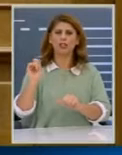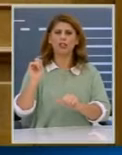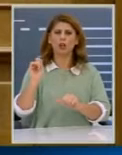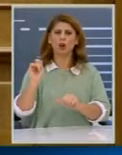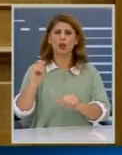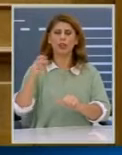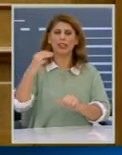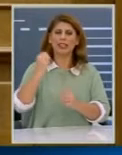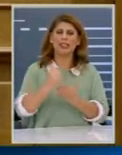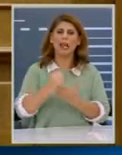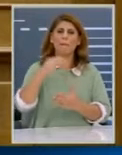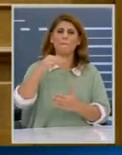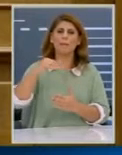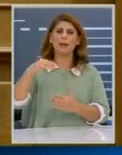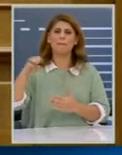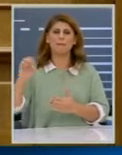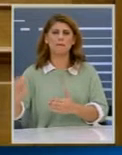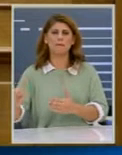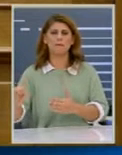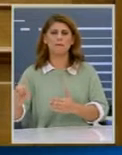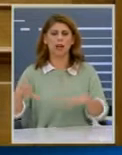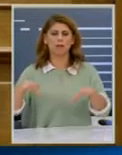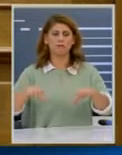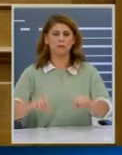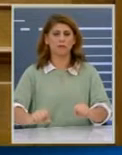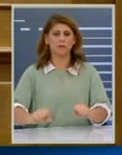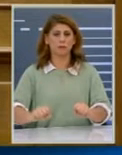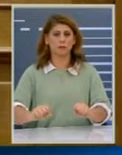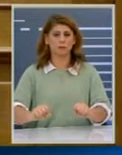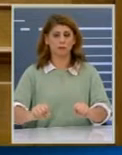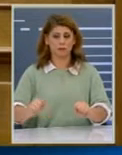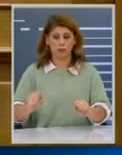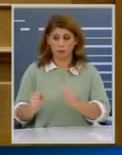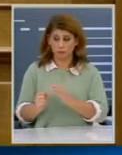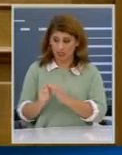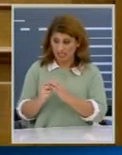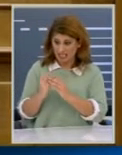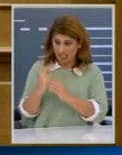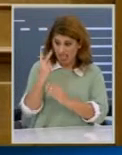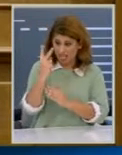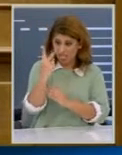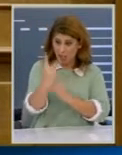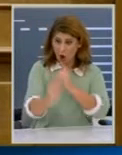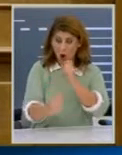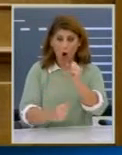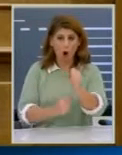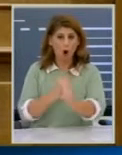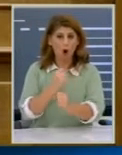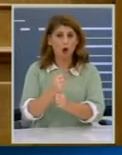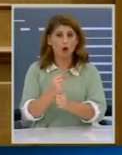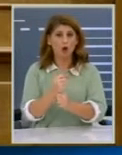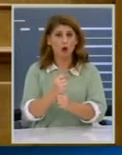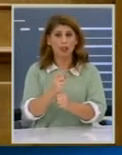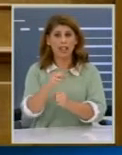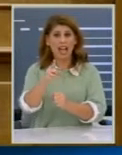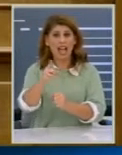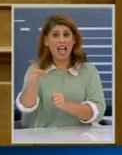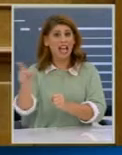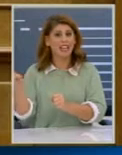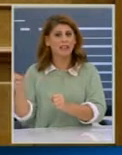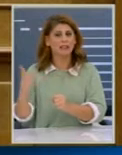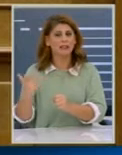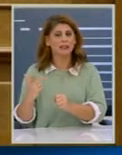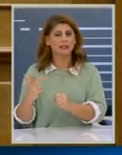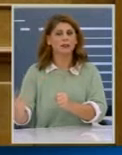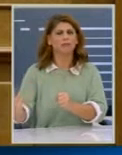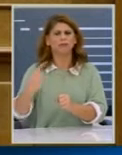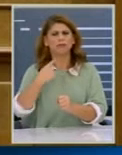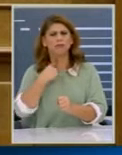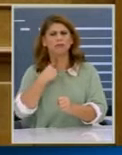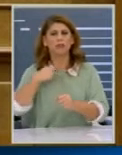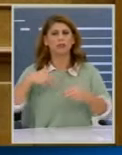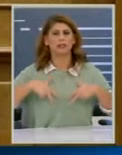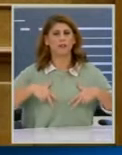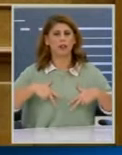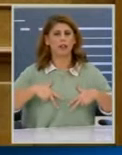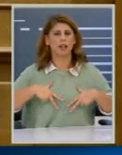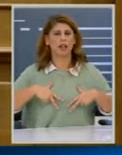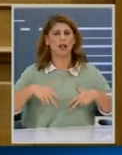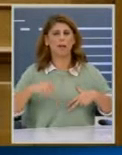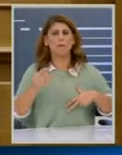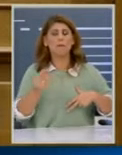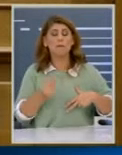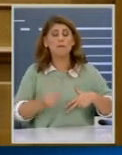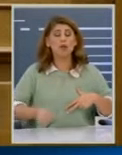2 χρόνια εξελιχθήκατε όχι μόνο στην πιο αποτυχημένη κυβέρνηση, αλλά και στην πιο αδίστακτη, στην